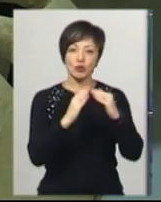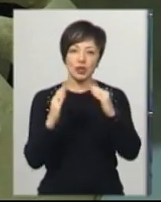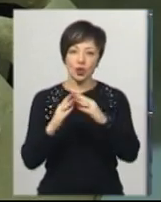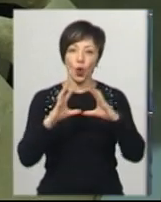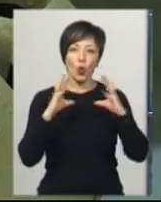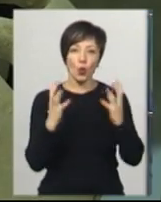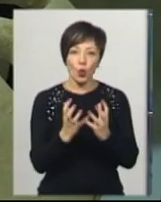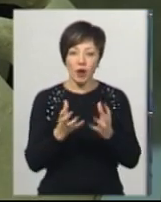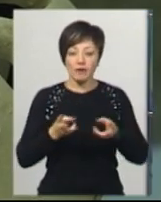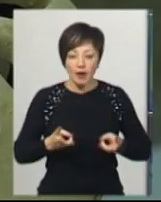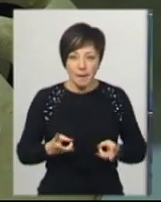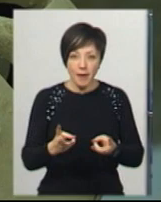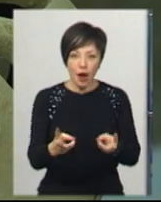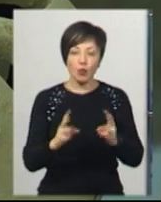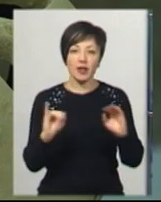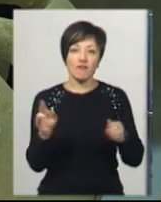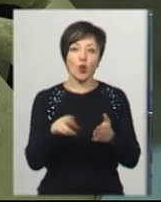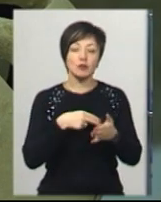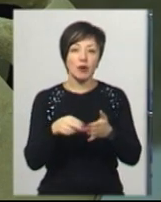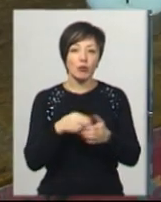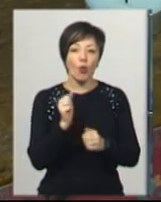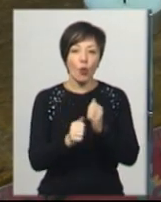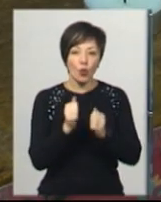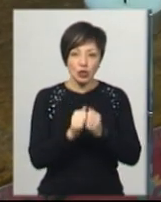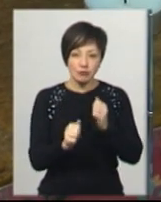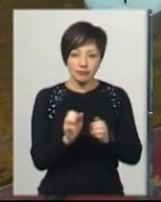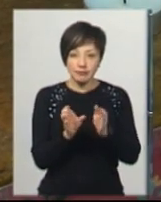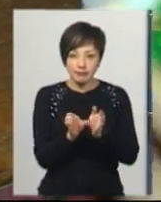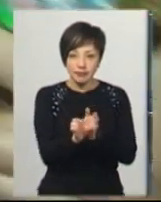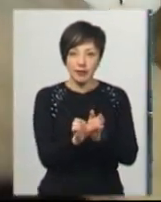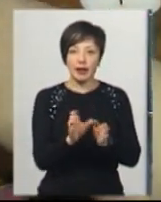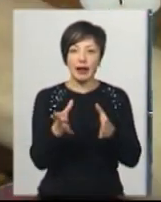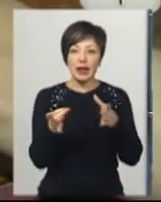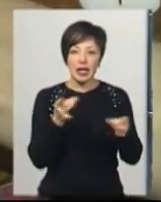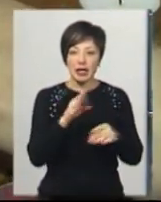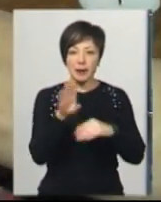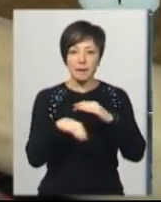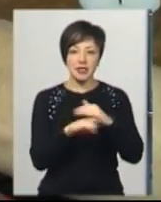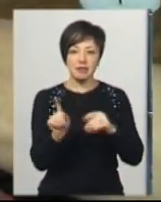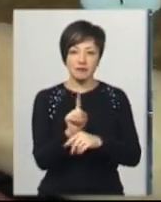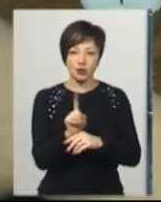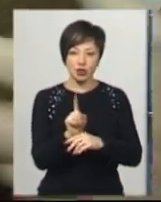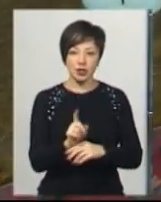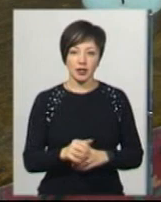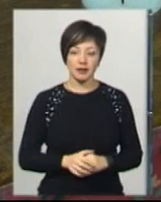кулі, випалюють у печі та розфарбовують. У кожний ліхтарик ставиться глиняний підсвічник.